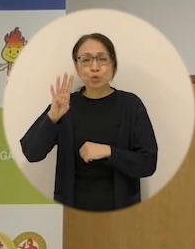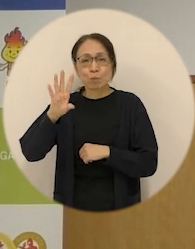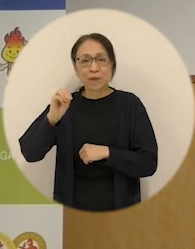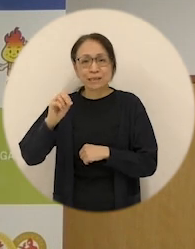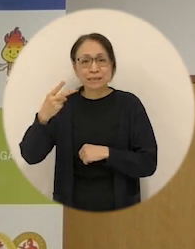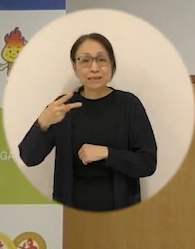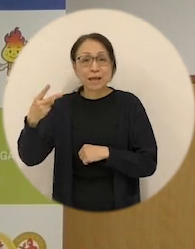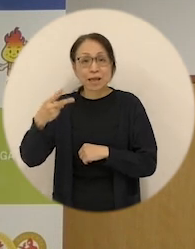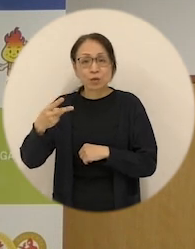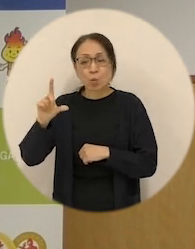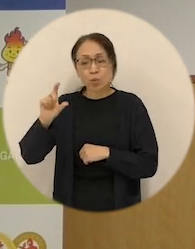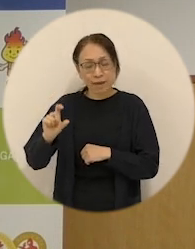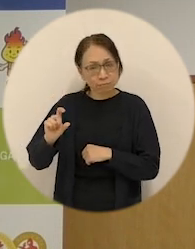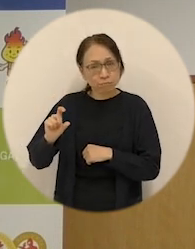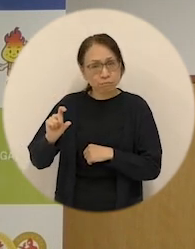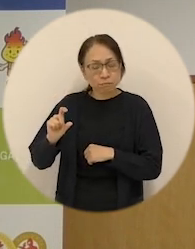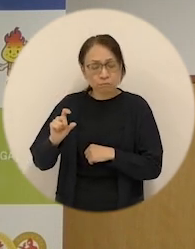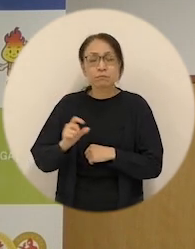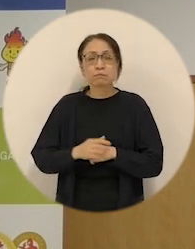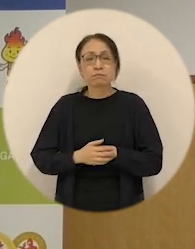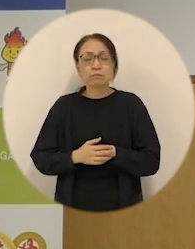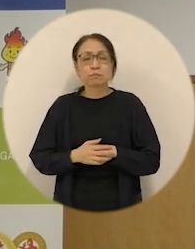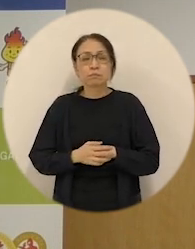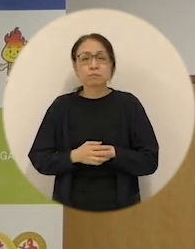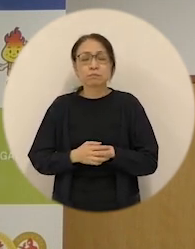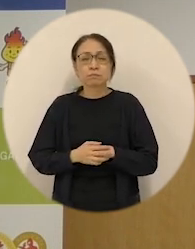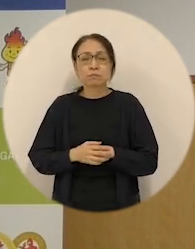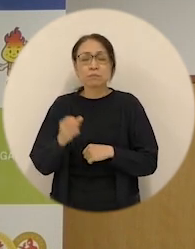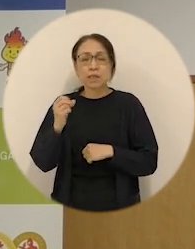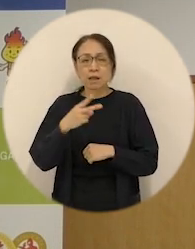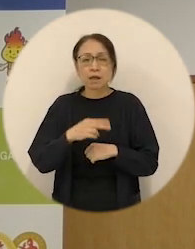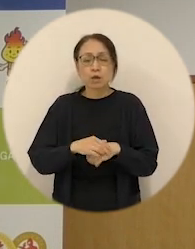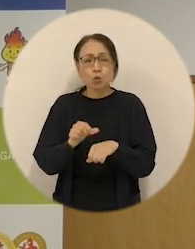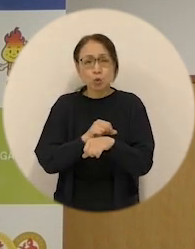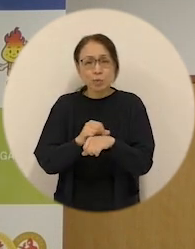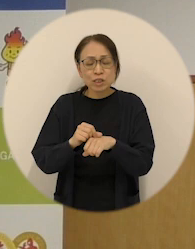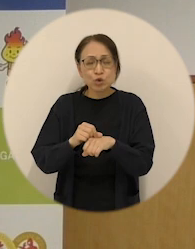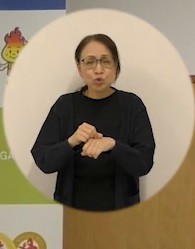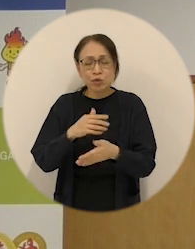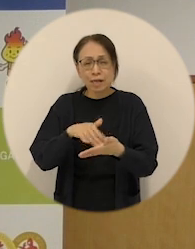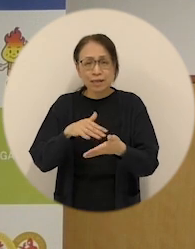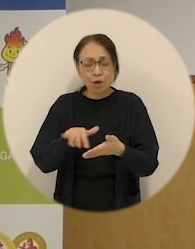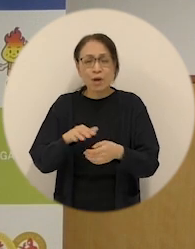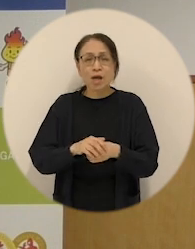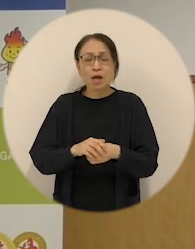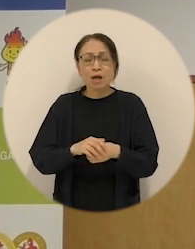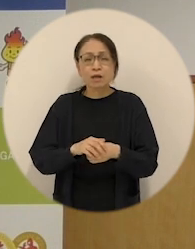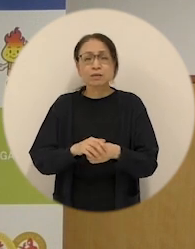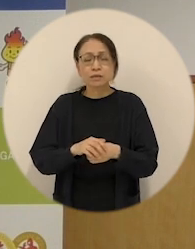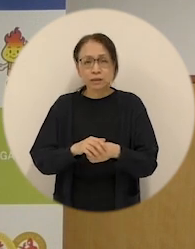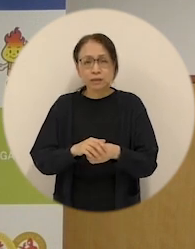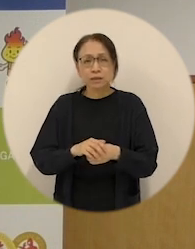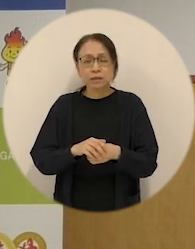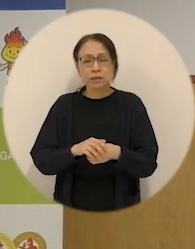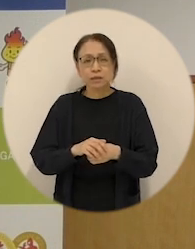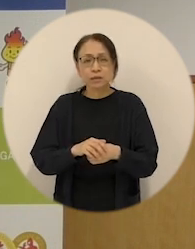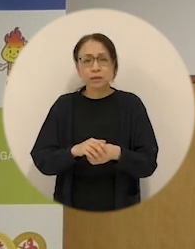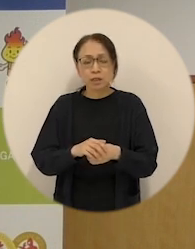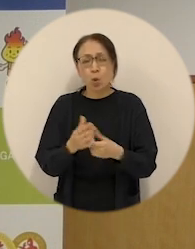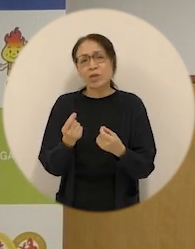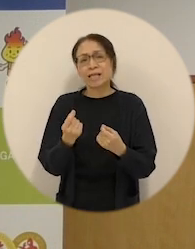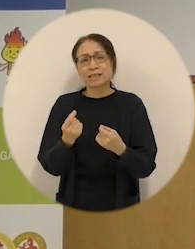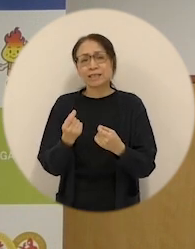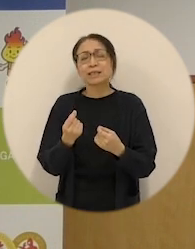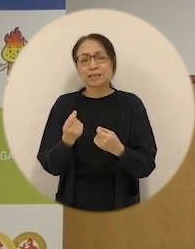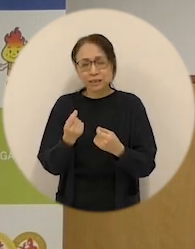の減などであります。また特別会計につきましても、主に事業費の確定見込みなどに